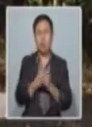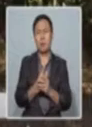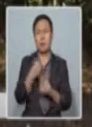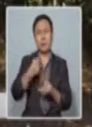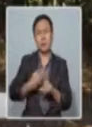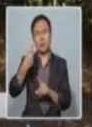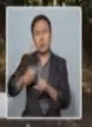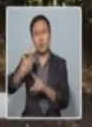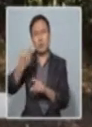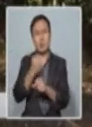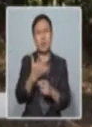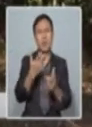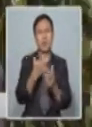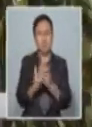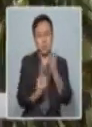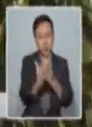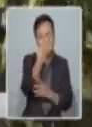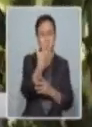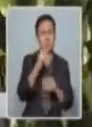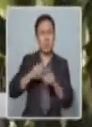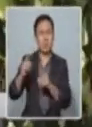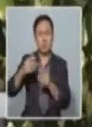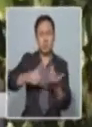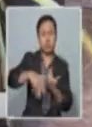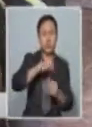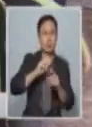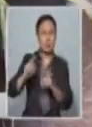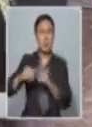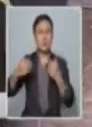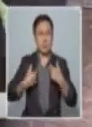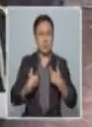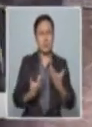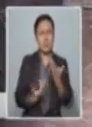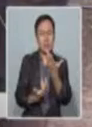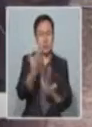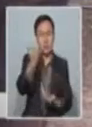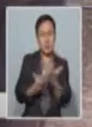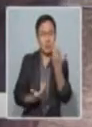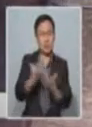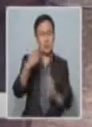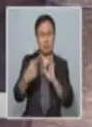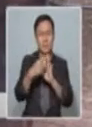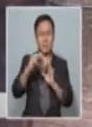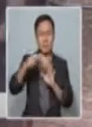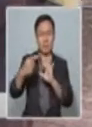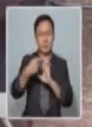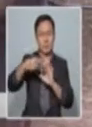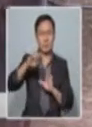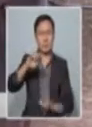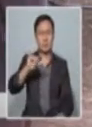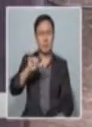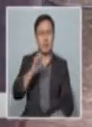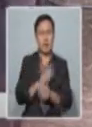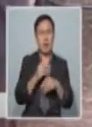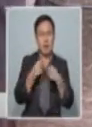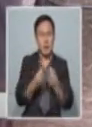ก็มีอะไรอีกอย่างครับมีขามีหญ้าเนเปียก็มีครับ หญ้าเนเปีย หญ้าเนเปียอร่อยมั้ย ปลูกไว้กินเหรอ ไม่